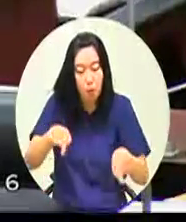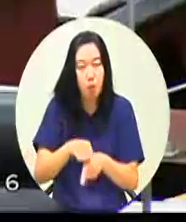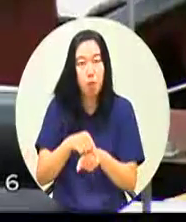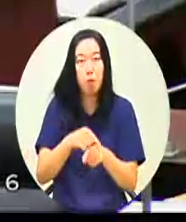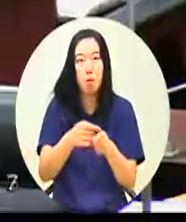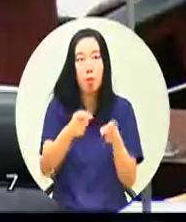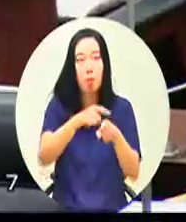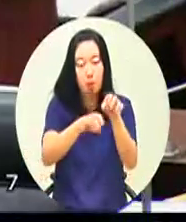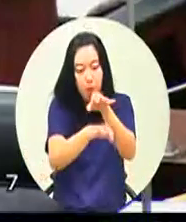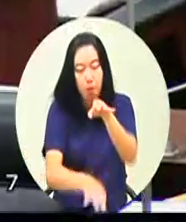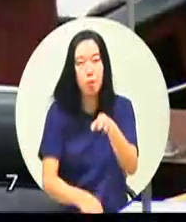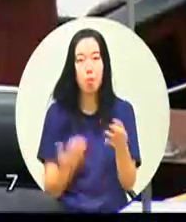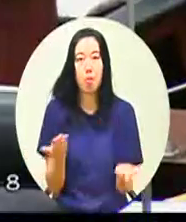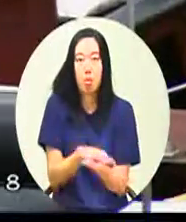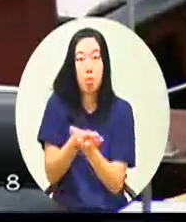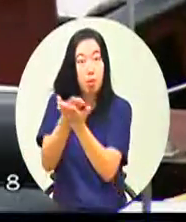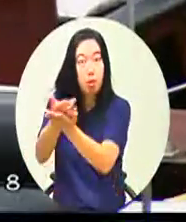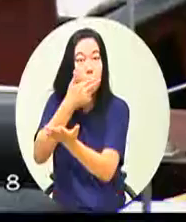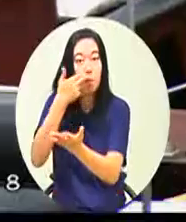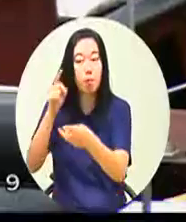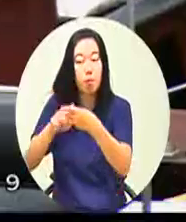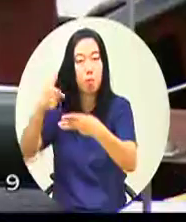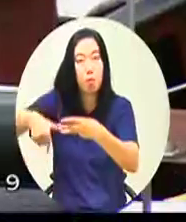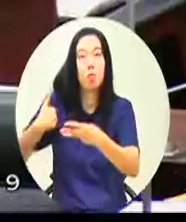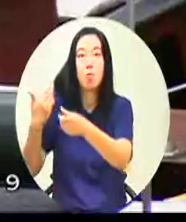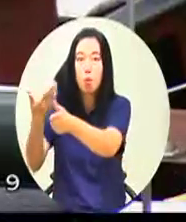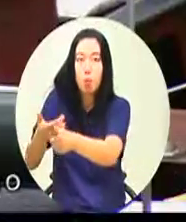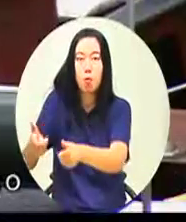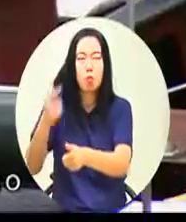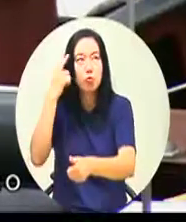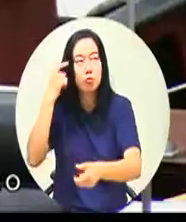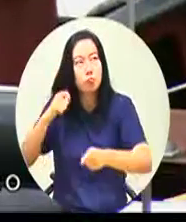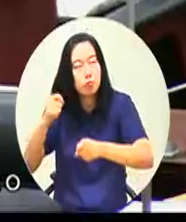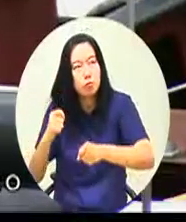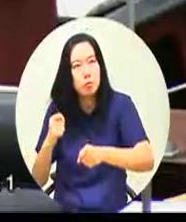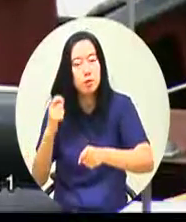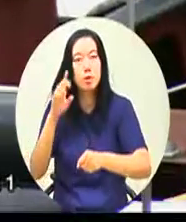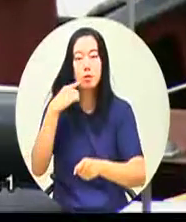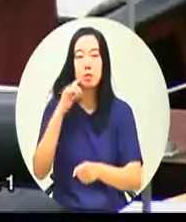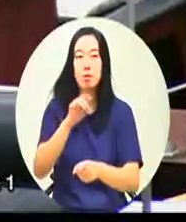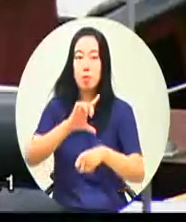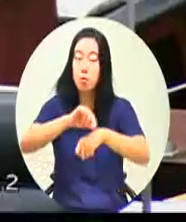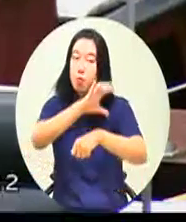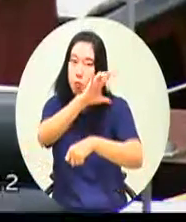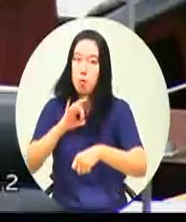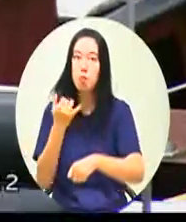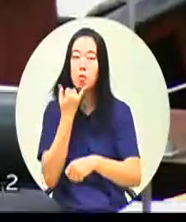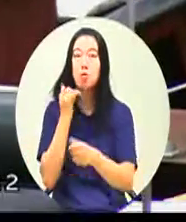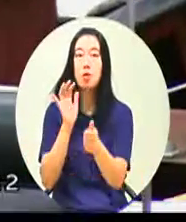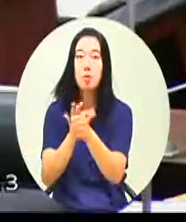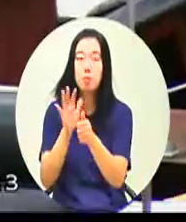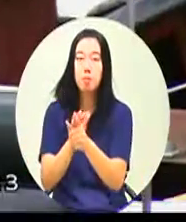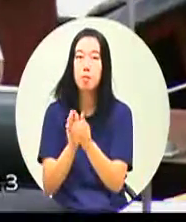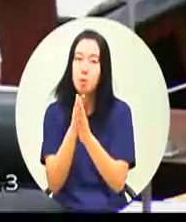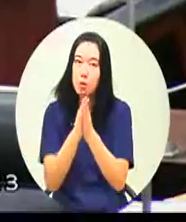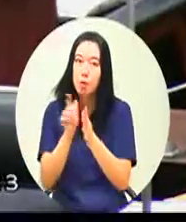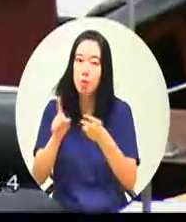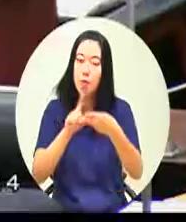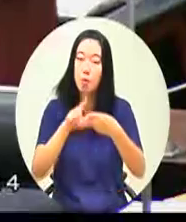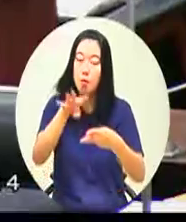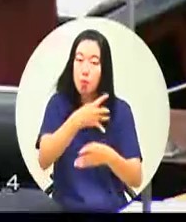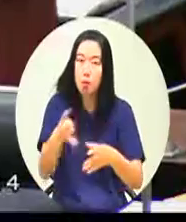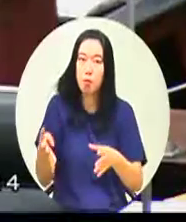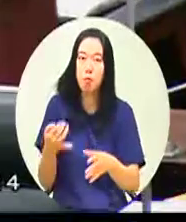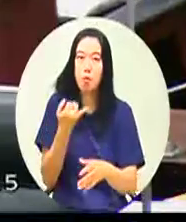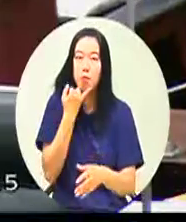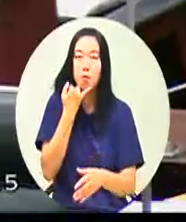恁内主任想个办法。但我是讲，我那借这个机会，啊，我那来拜托啊，王经理，啊，赶